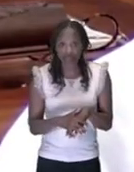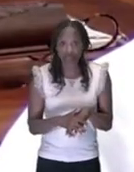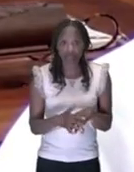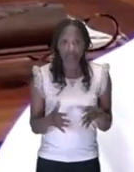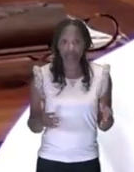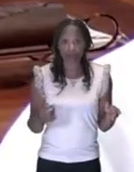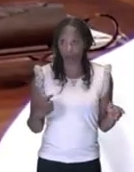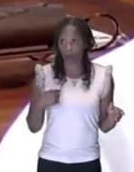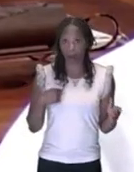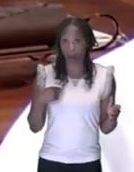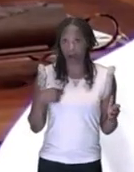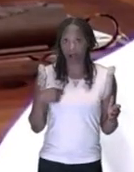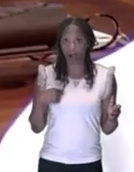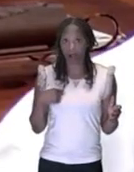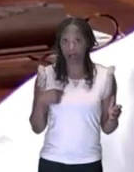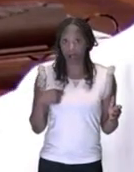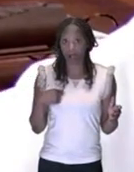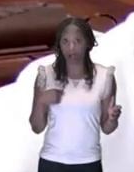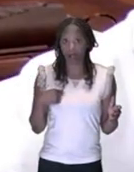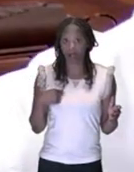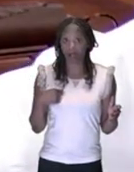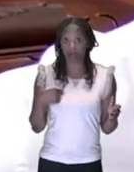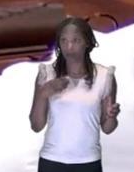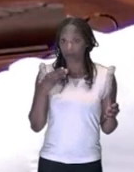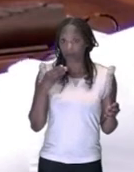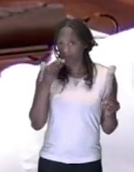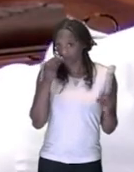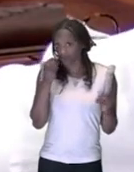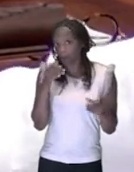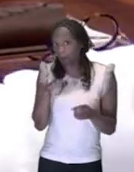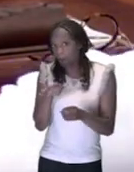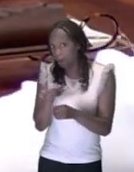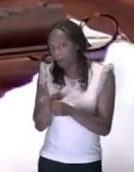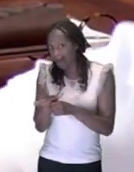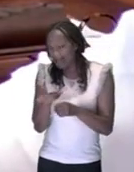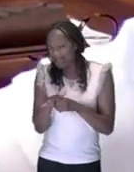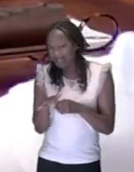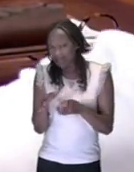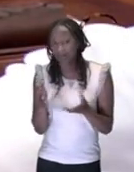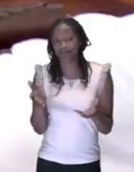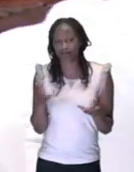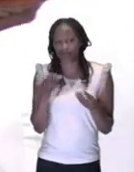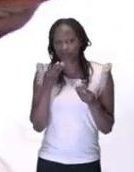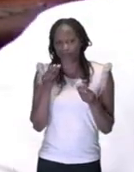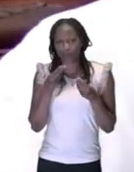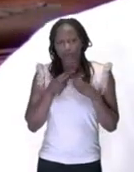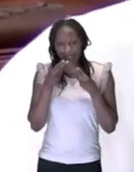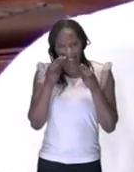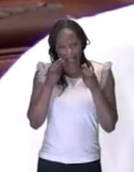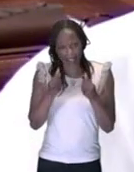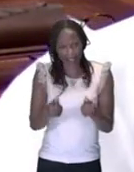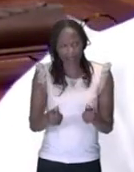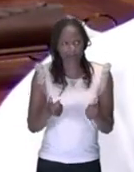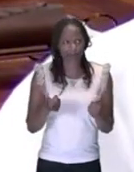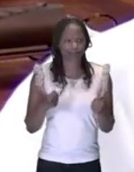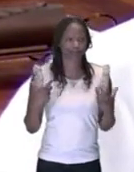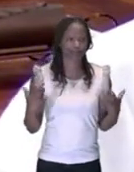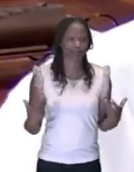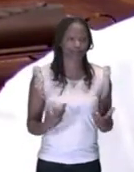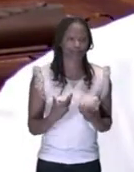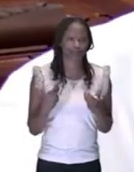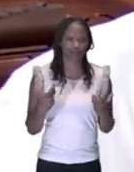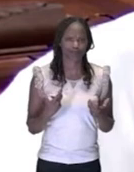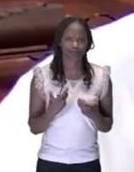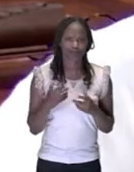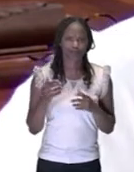je n'y vois pas le souffle attendu. Et ça donne un petit peu le sentiment, j'ai envie de dire un peu d'un à peu près, d'un